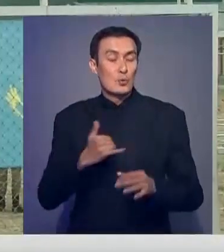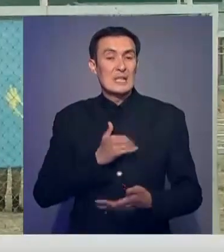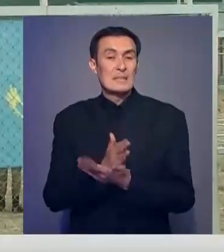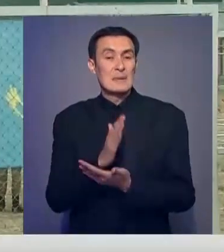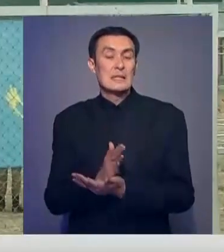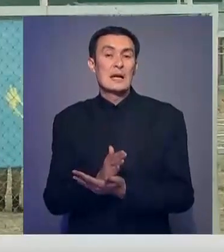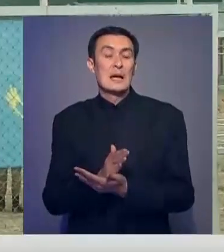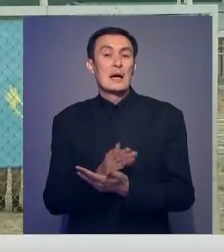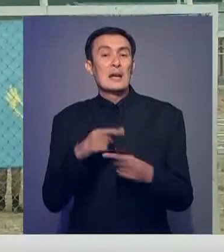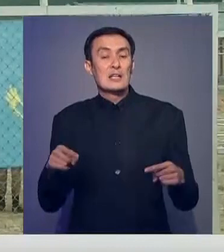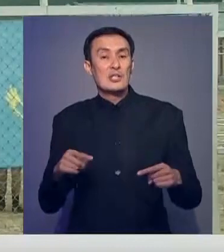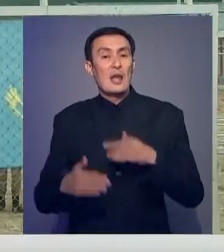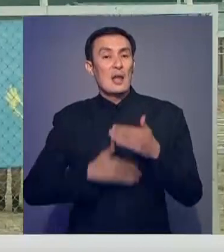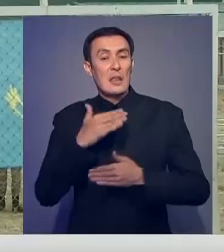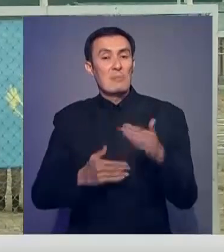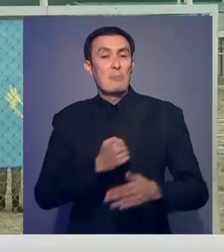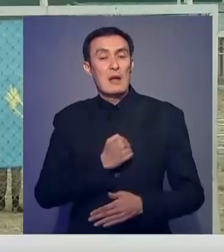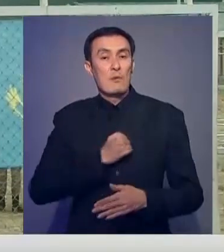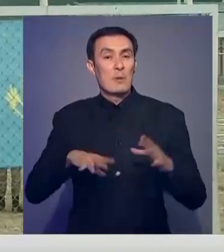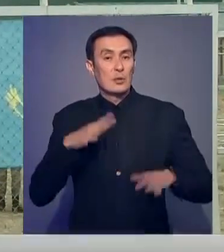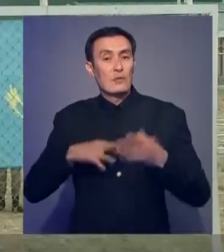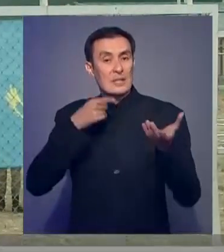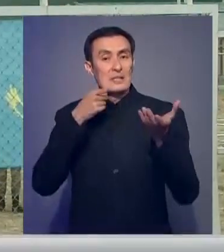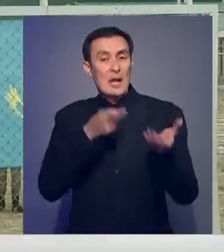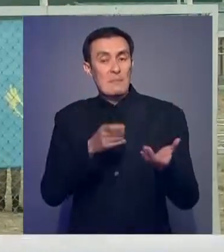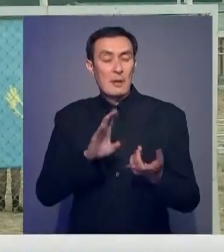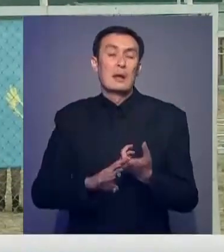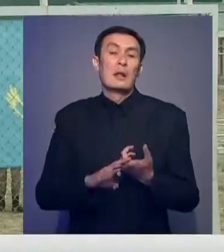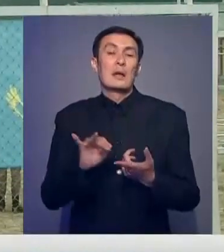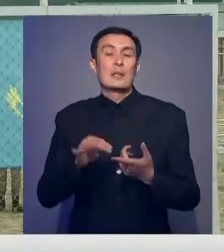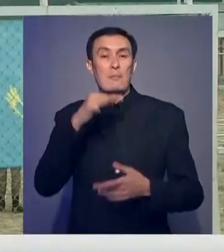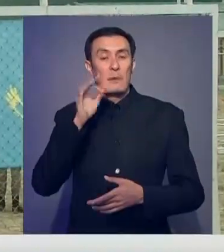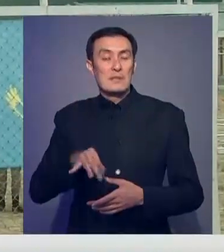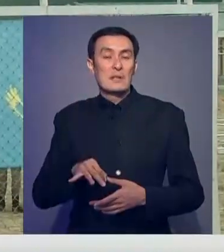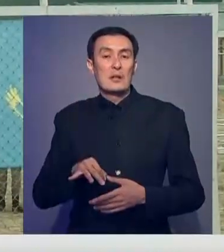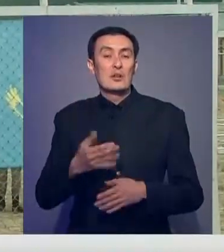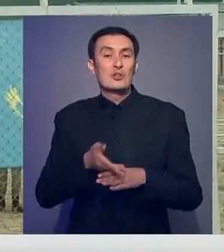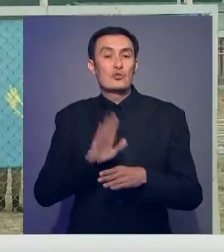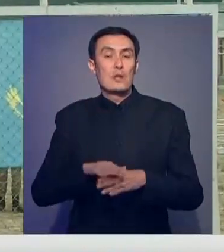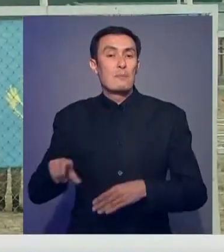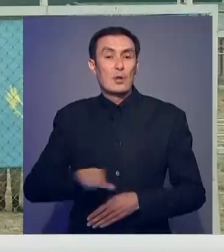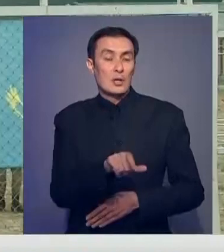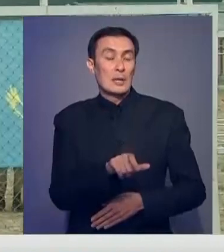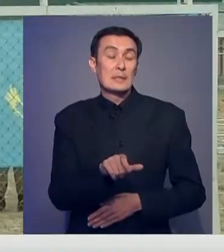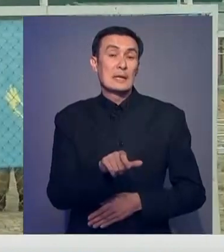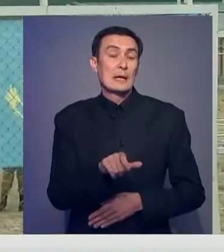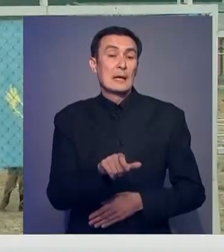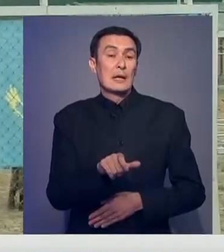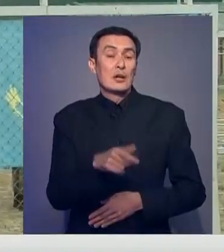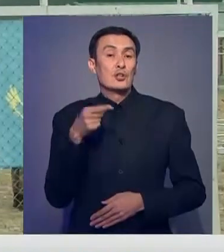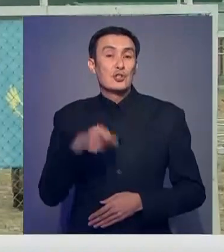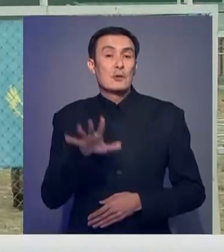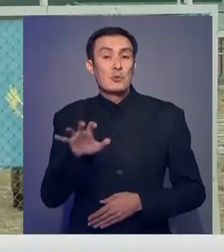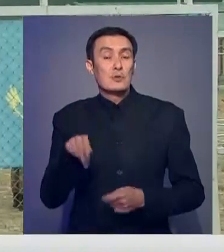имеются различные этапы боевой подготовки. Это снайпер, это профессионал, 2 полосы тяжелых на этапе